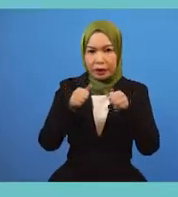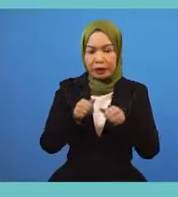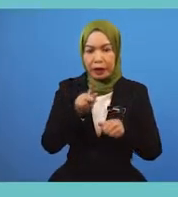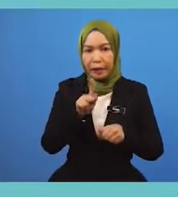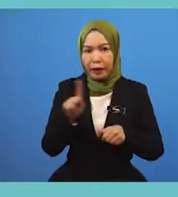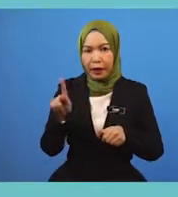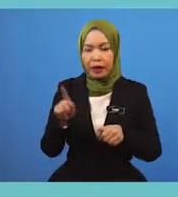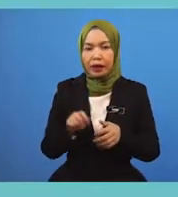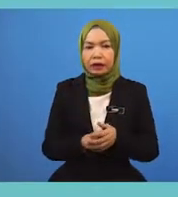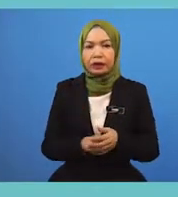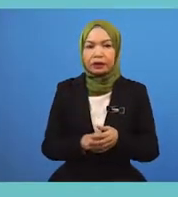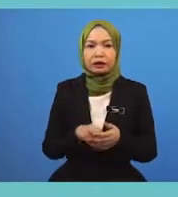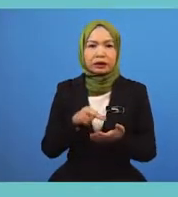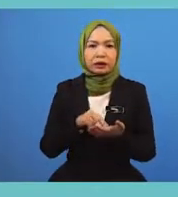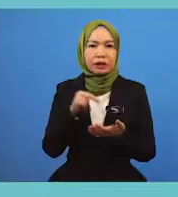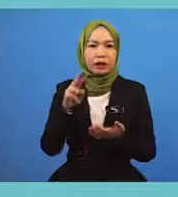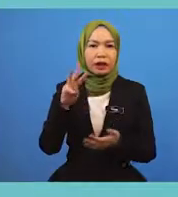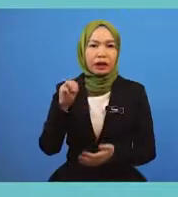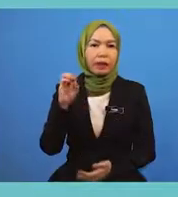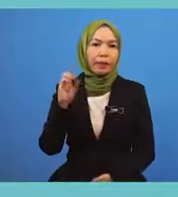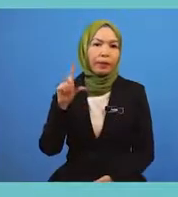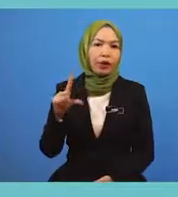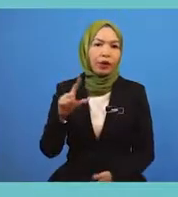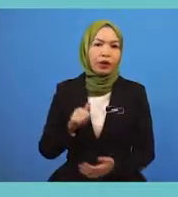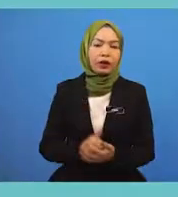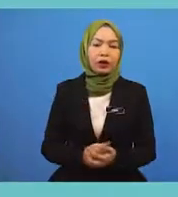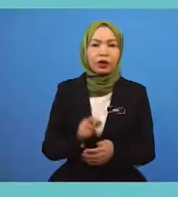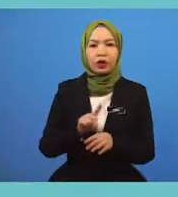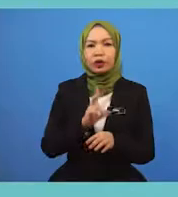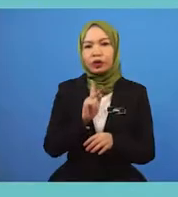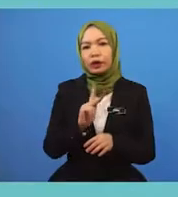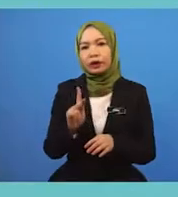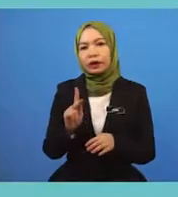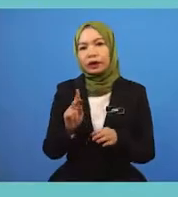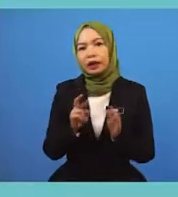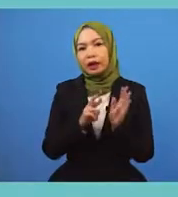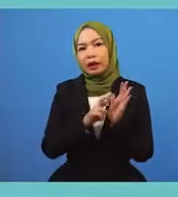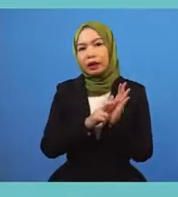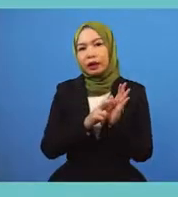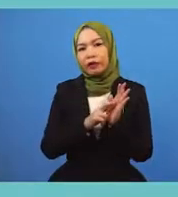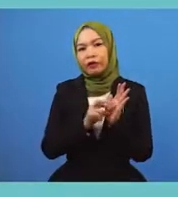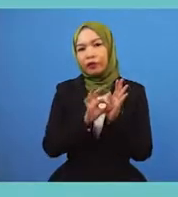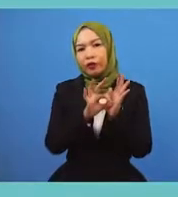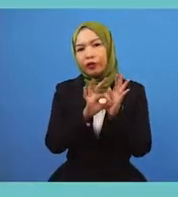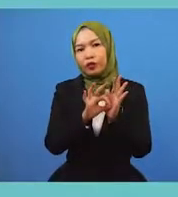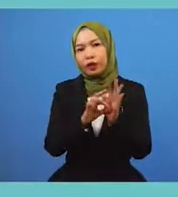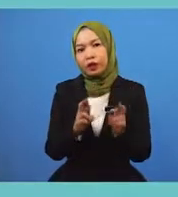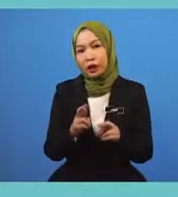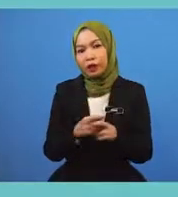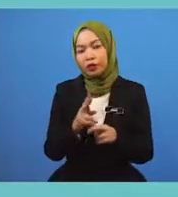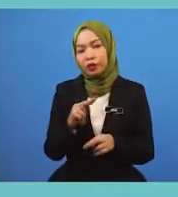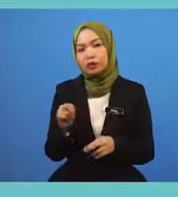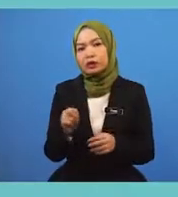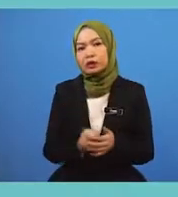mol bagi natrium hidroksida menggunakan rumus yang murid-murid sudah pelajari sebelum